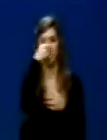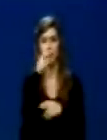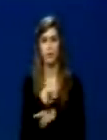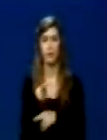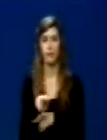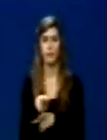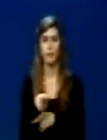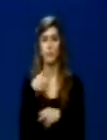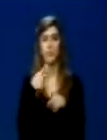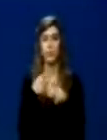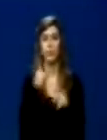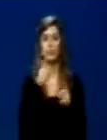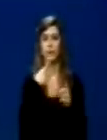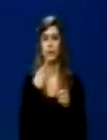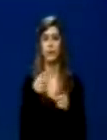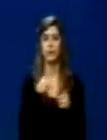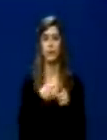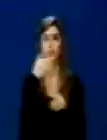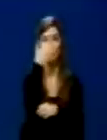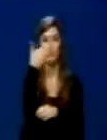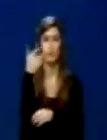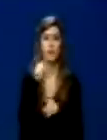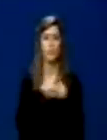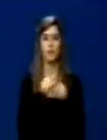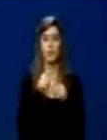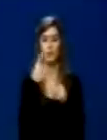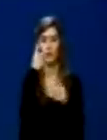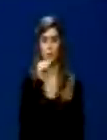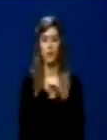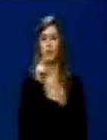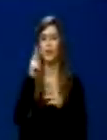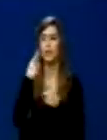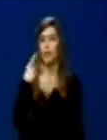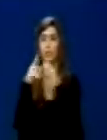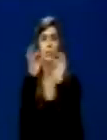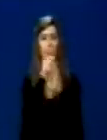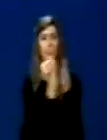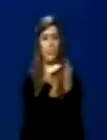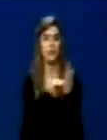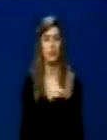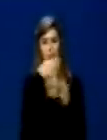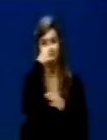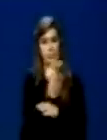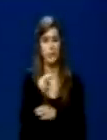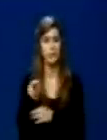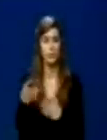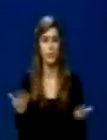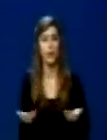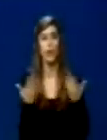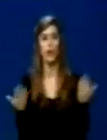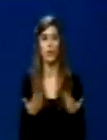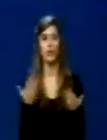përmenden vetëm në ndërmarrje, ndërkohë që nuk tregohet edhe për ndërmarrje tjera të mundshme që do duhet të ishin në monitorim apo për nivelin